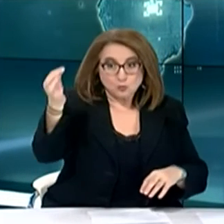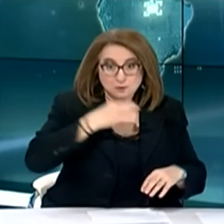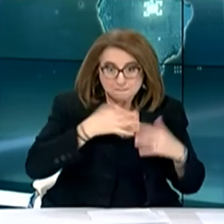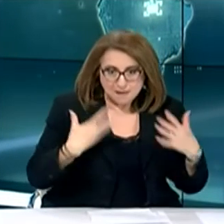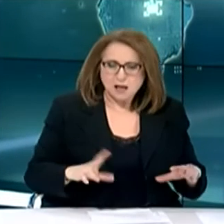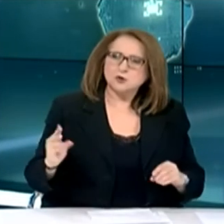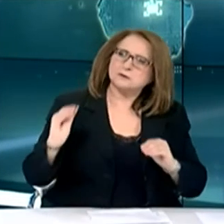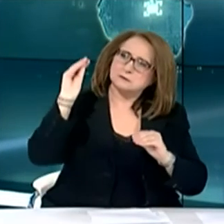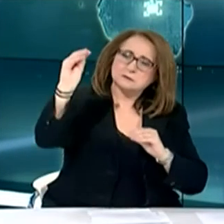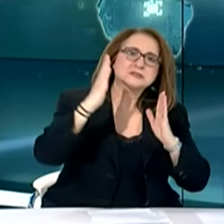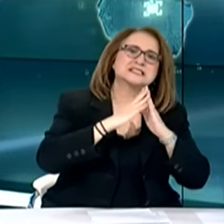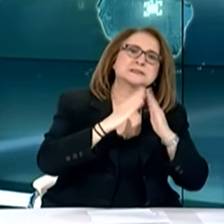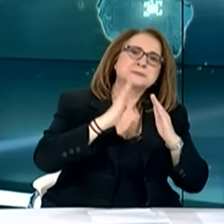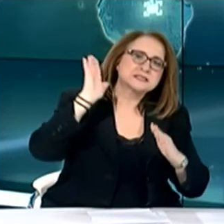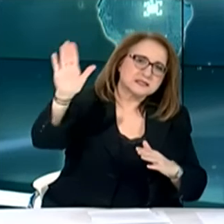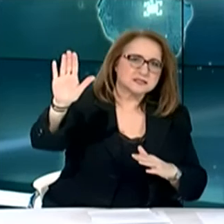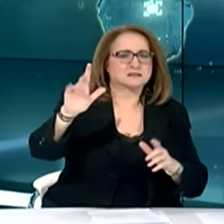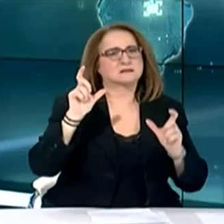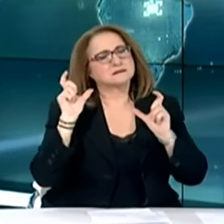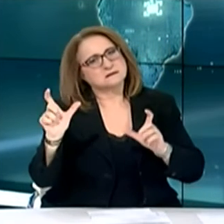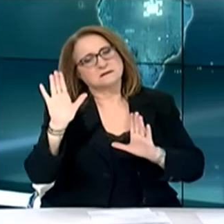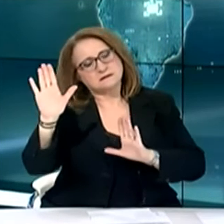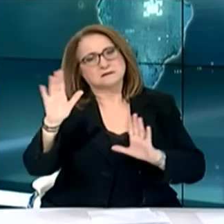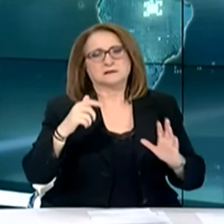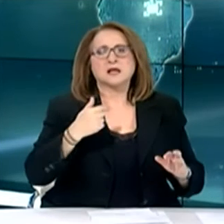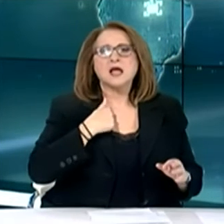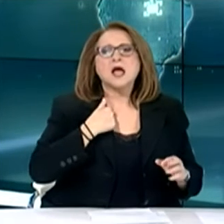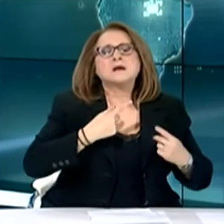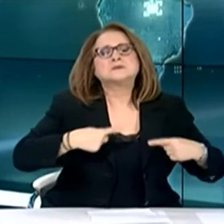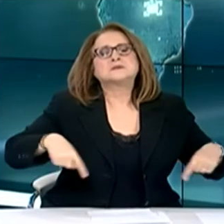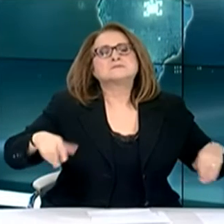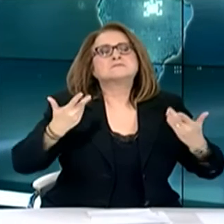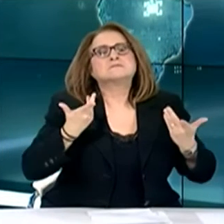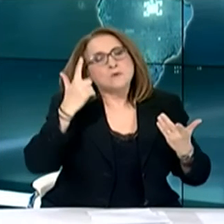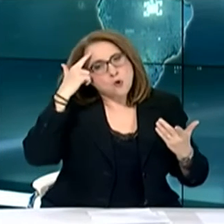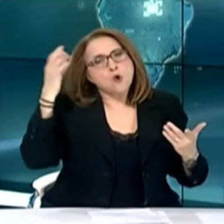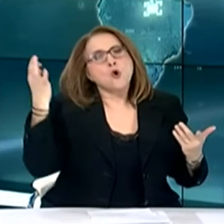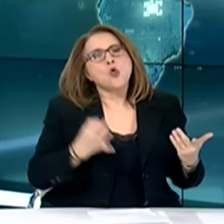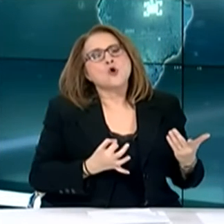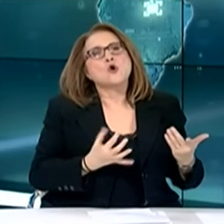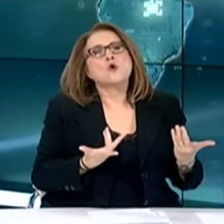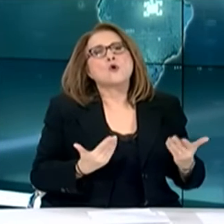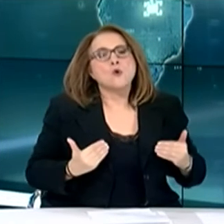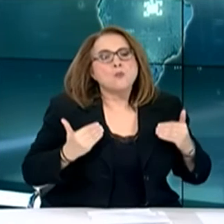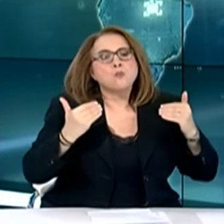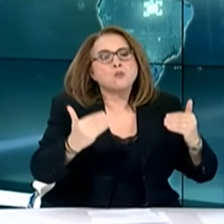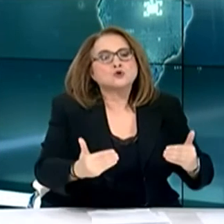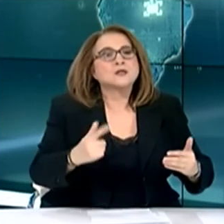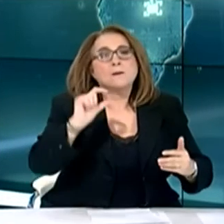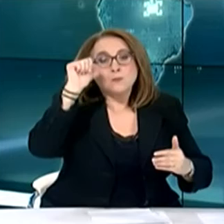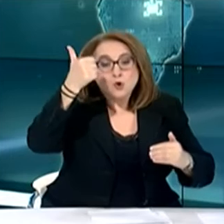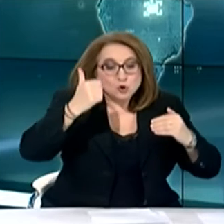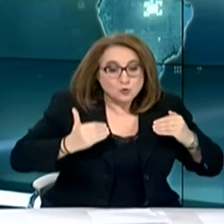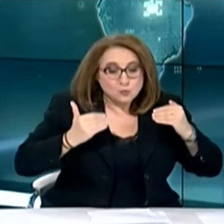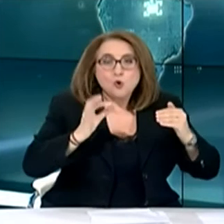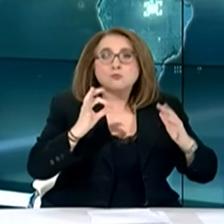Πρέπει να τονίσω εδώ ότι είμαστε σαν υγειονομικοί εμπροστοφυλακοί και θα στον πόλεμο θα φάμε και τις περισσότερες σφαίρες.